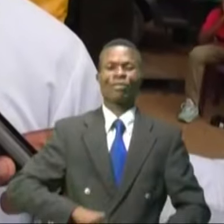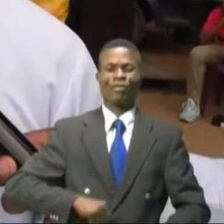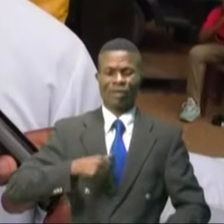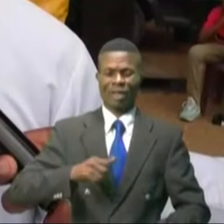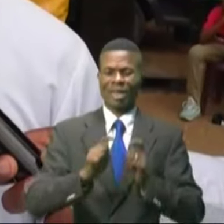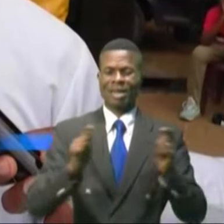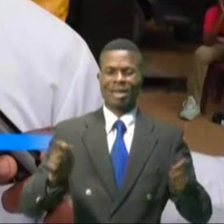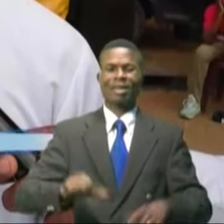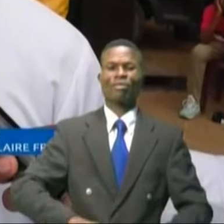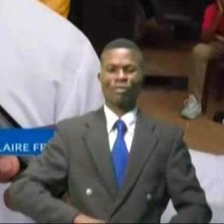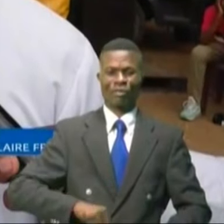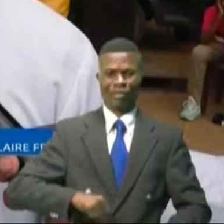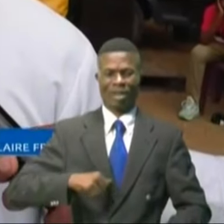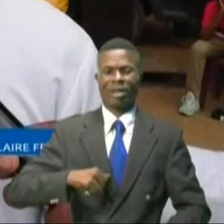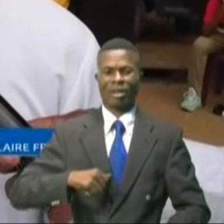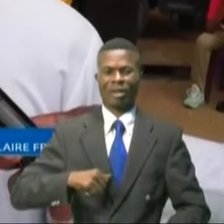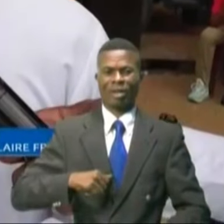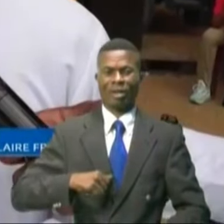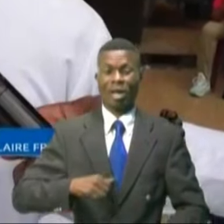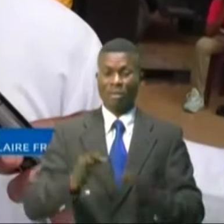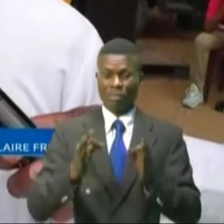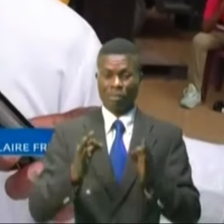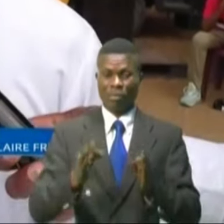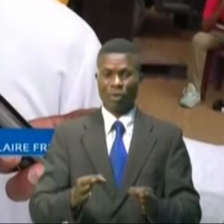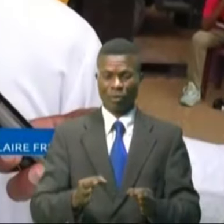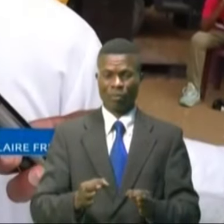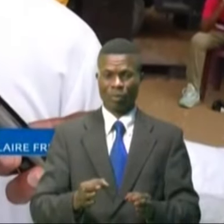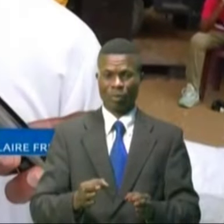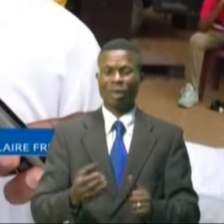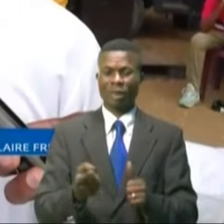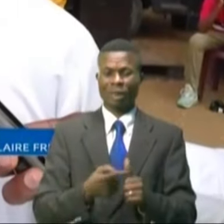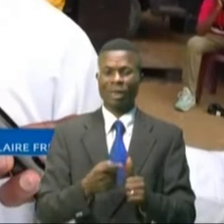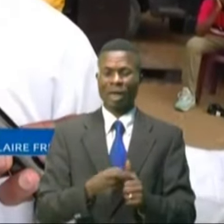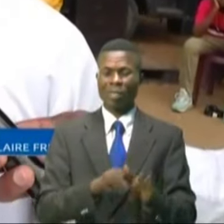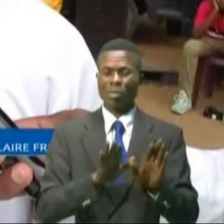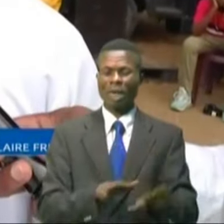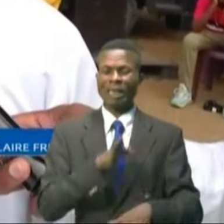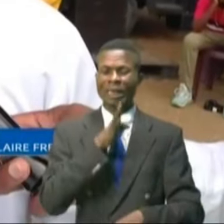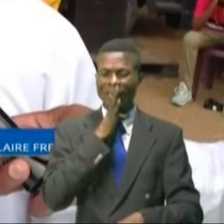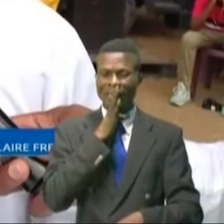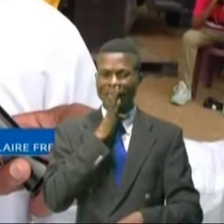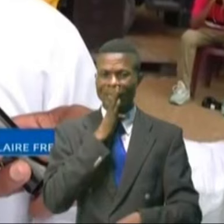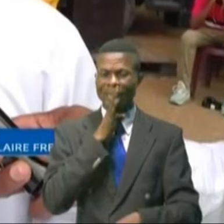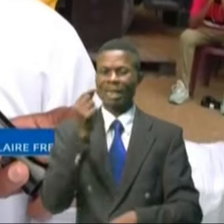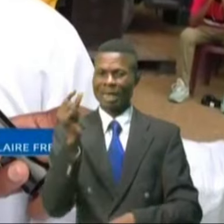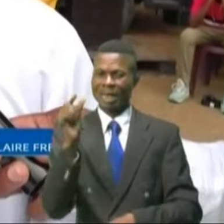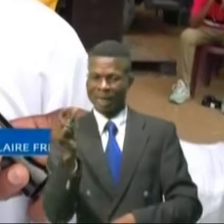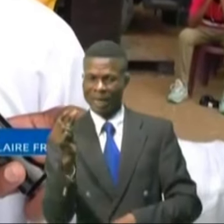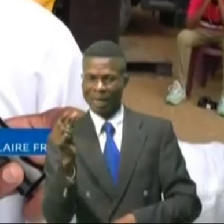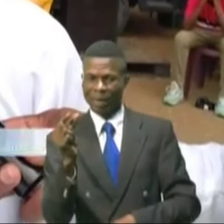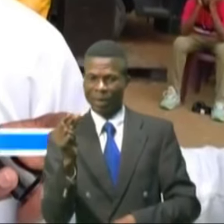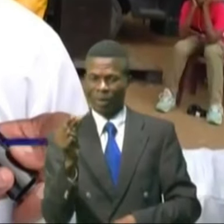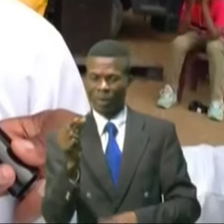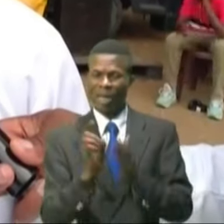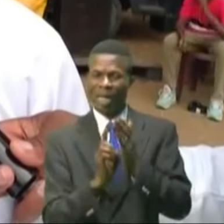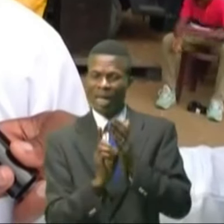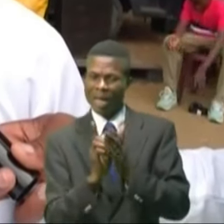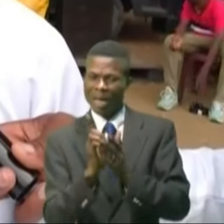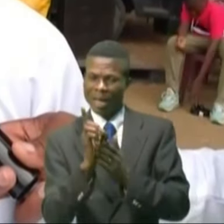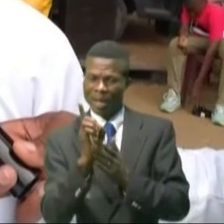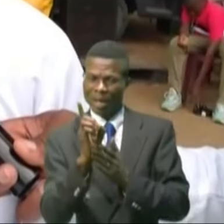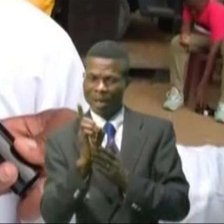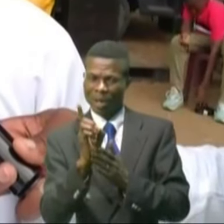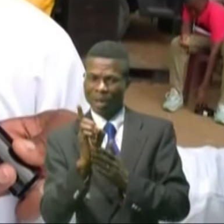fier. Or, il a fallu prendre le temps de la semence, de la croissance et